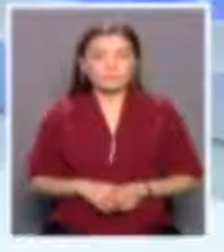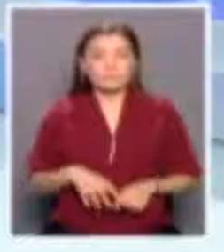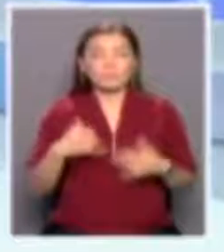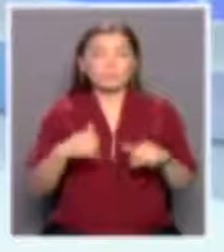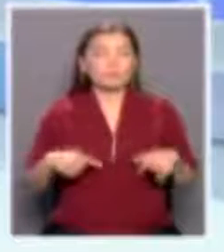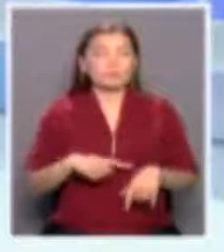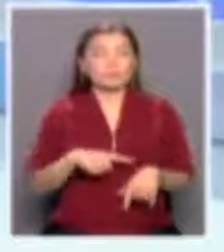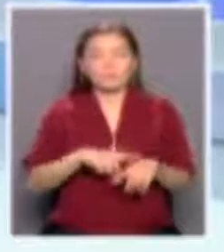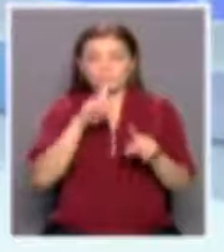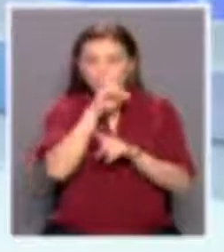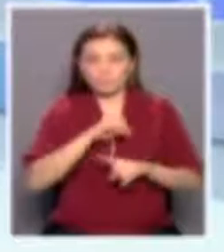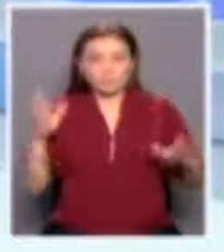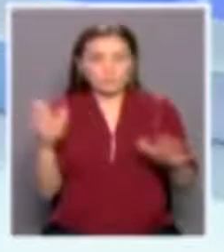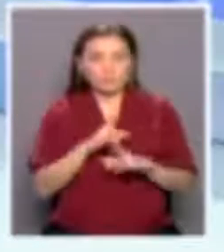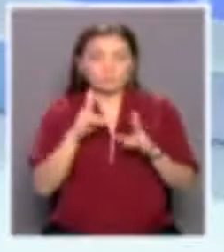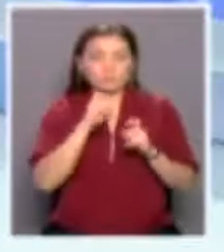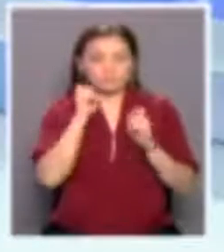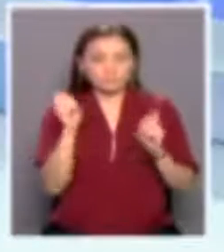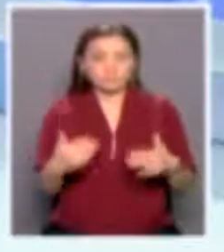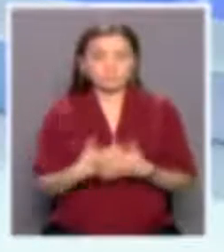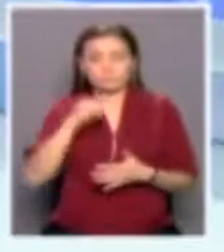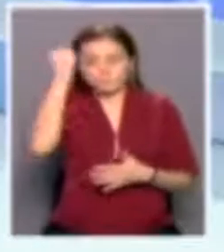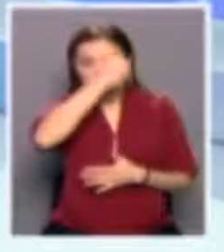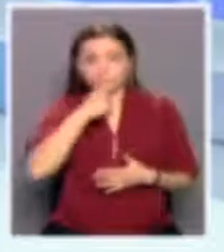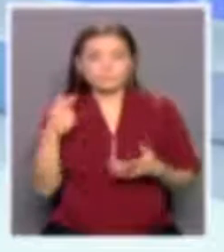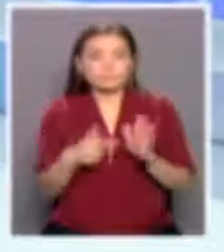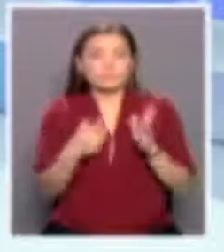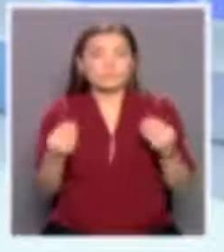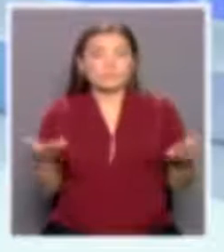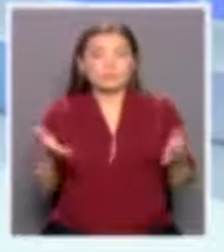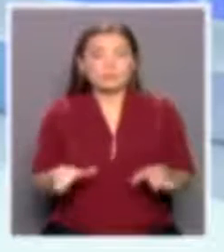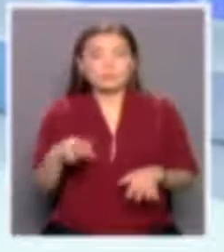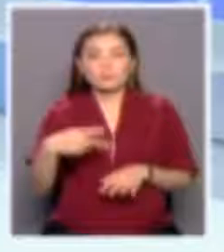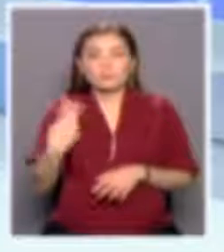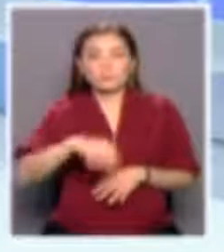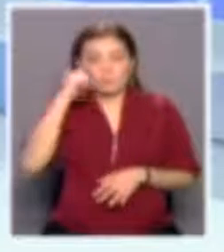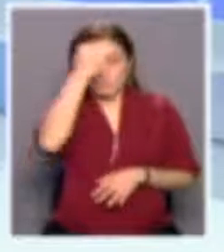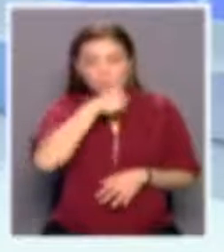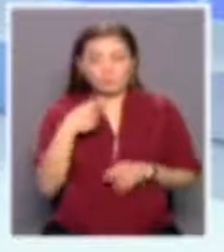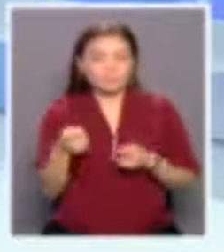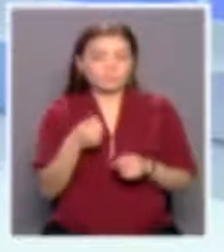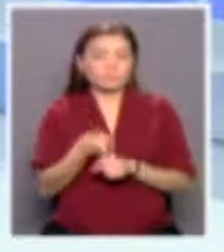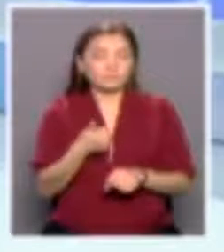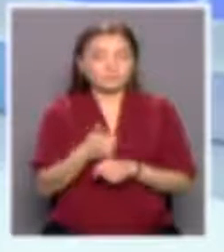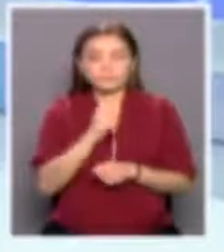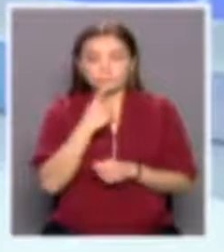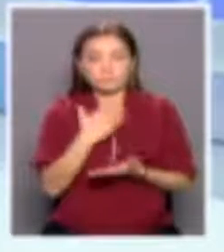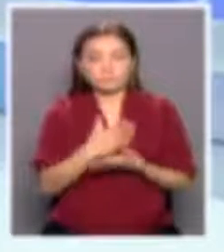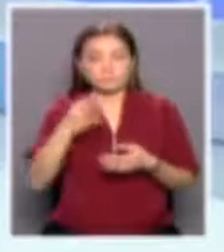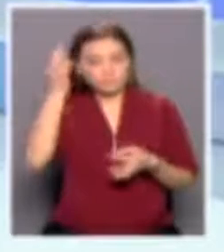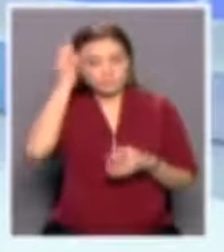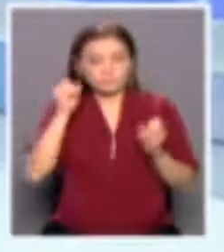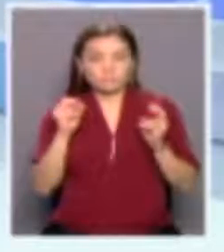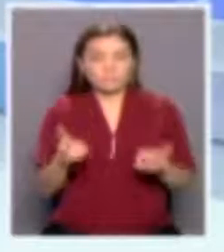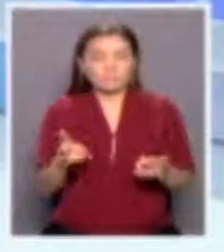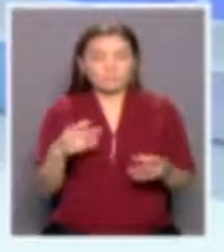Сиқырлы сезіммен айрықша атмосфераны сыйлайтын жаңа жыл мерекесіне жеті күн қалды. 2020 жылдың басқа салған бар қиындығын естен шығару үшін